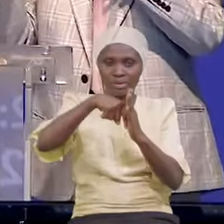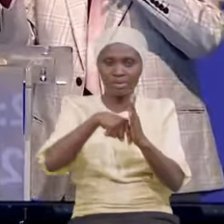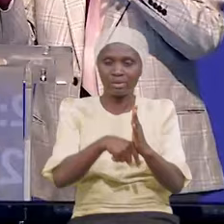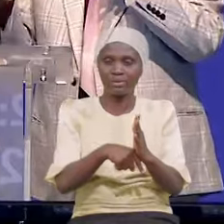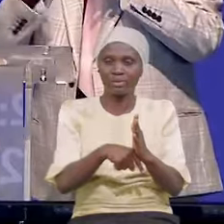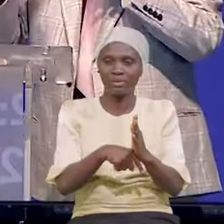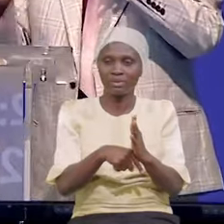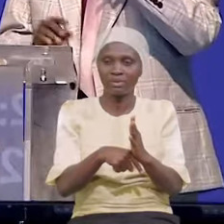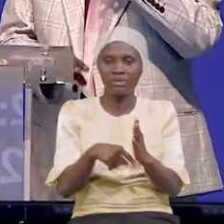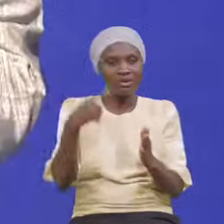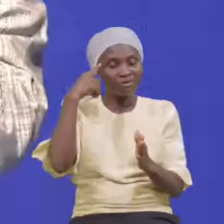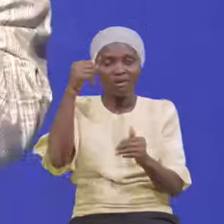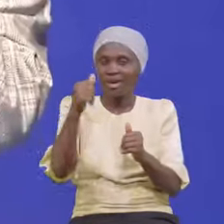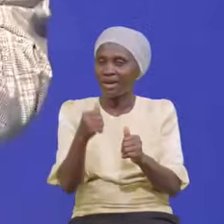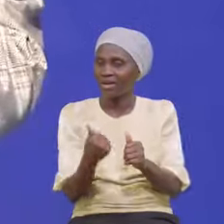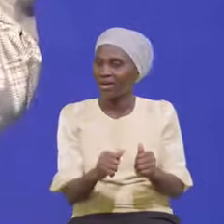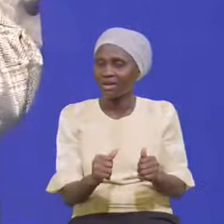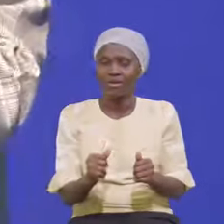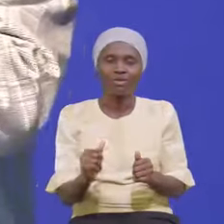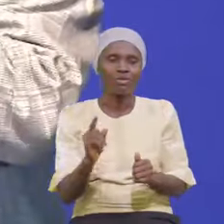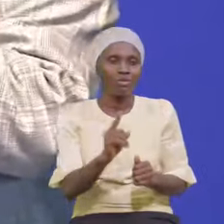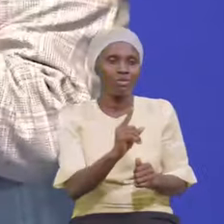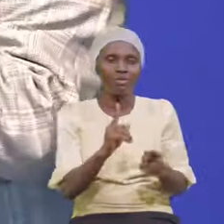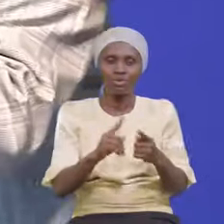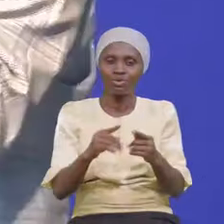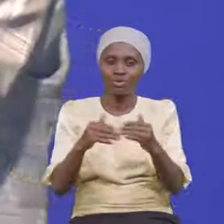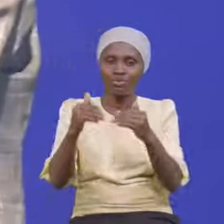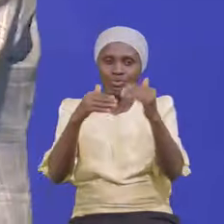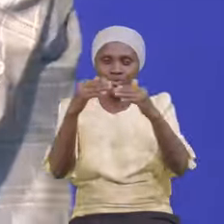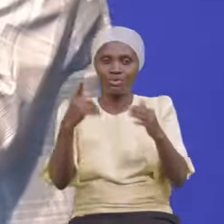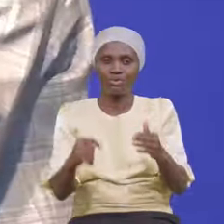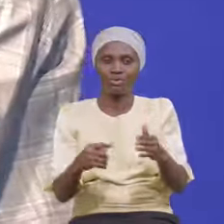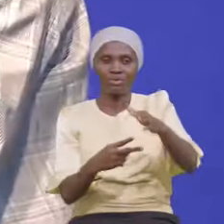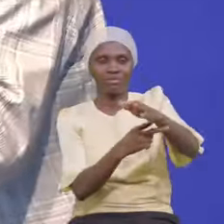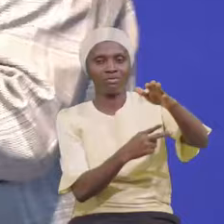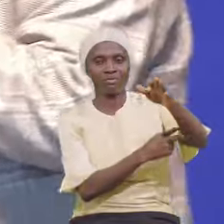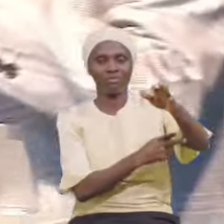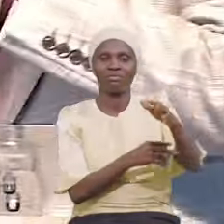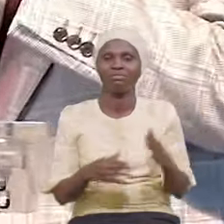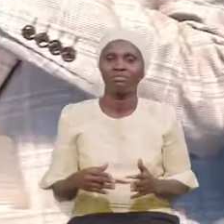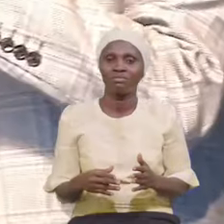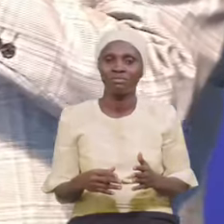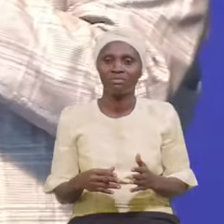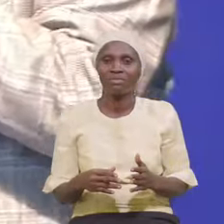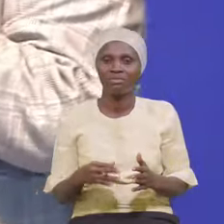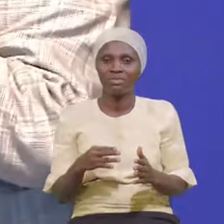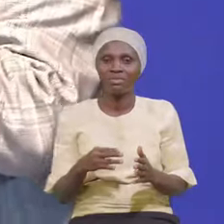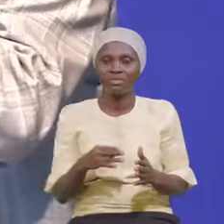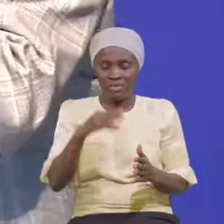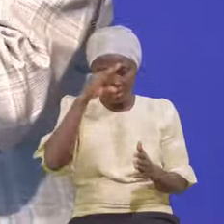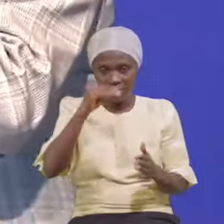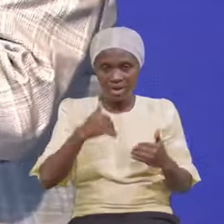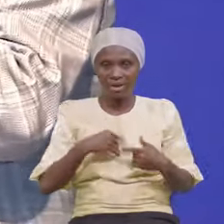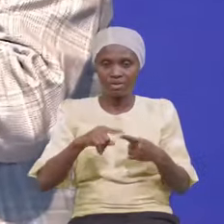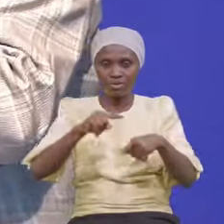for anybody to build a bridge, ఎవ్వరు వారధి నిర్మాణం చేయలేరు, yes, to go down to the depths of that